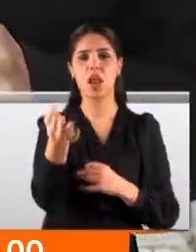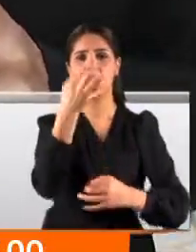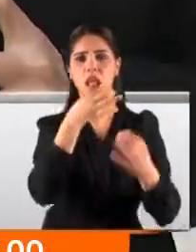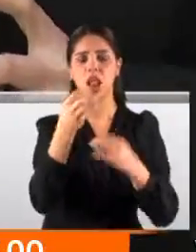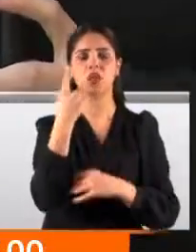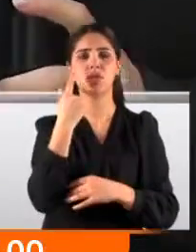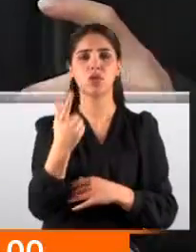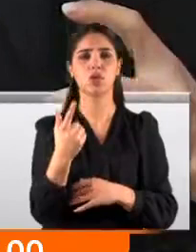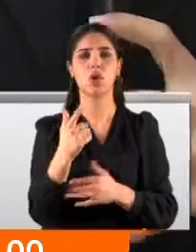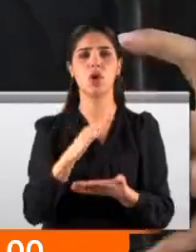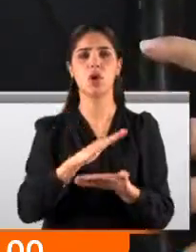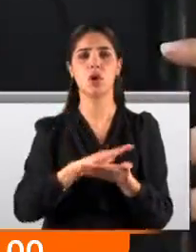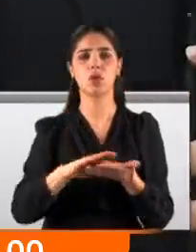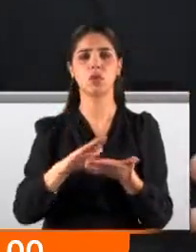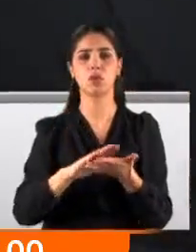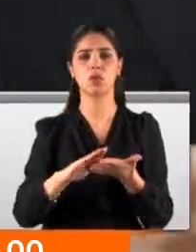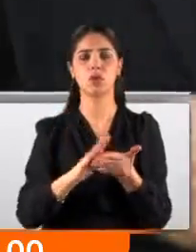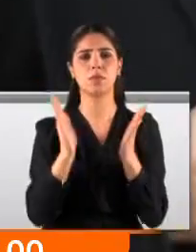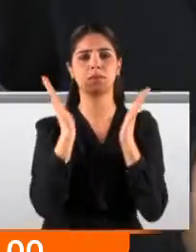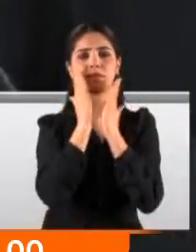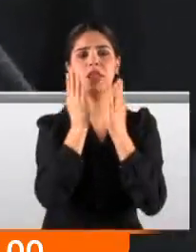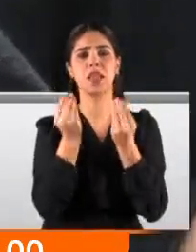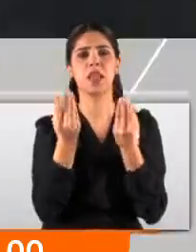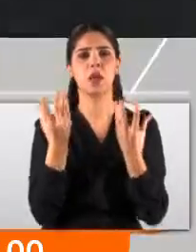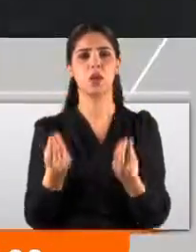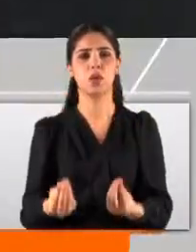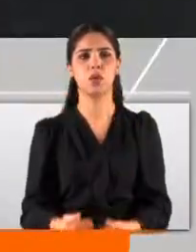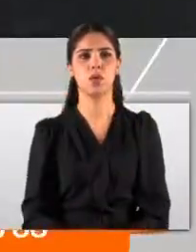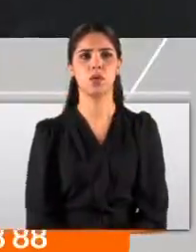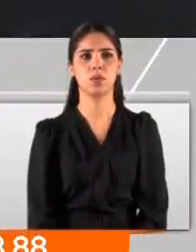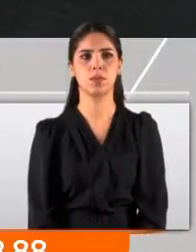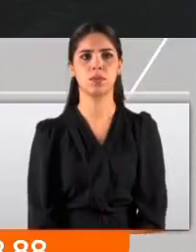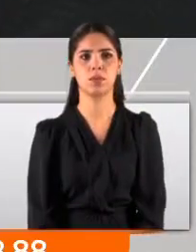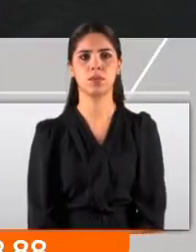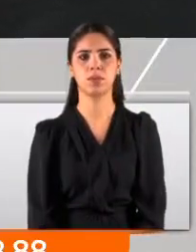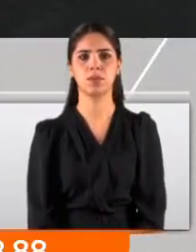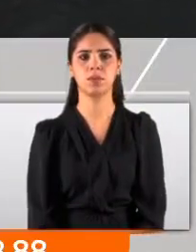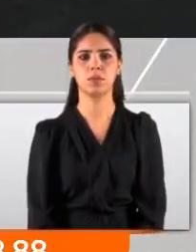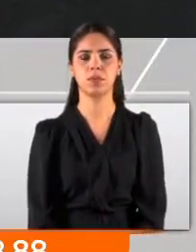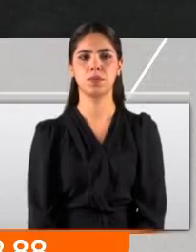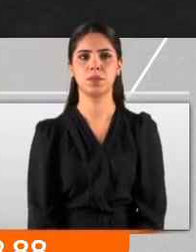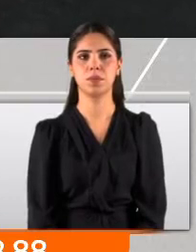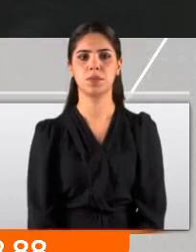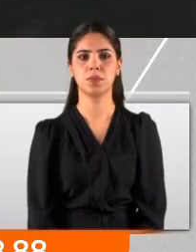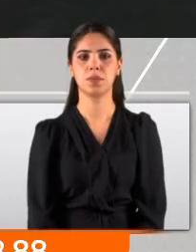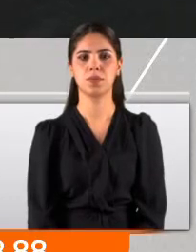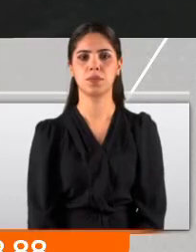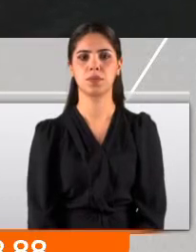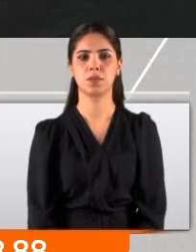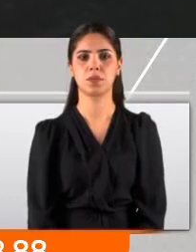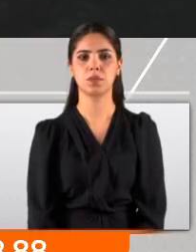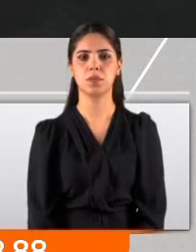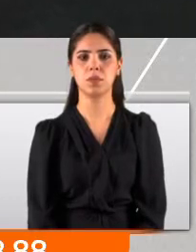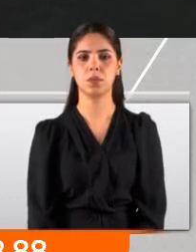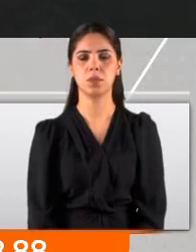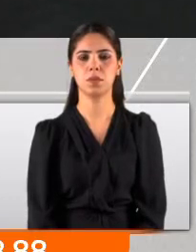ilaçlarla işte sadece bu kadar iyileştirebildi. Bazı bir mezoterapi uygulamaları yaptım. Dokum